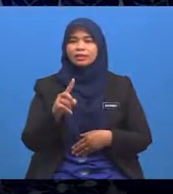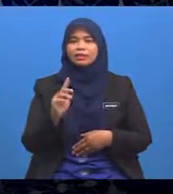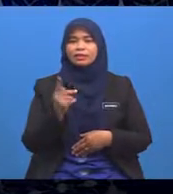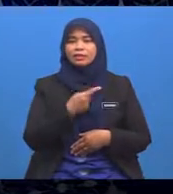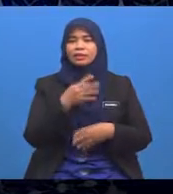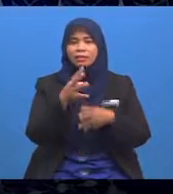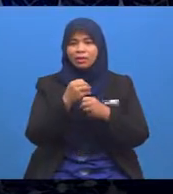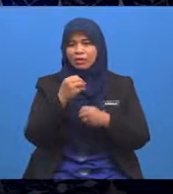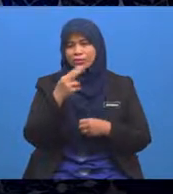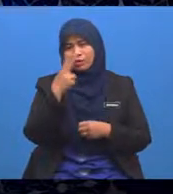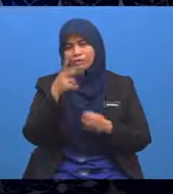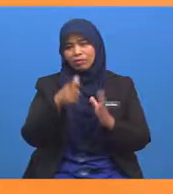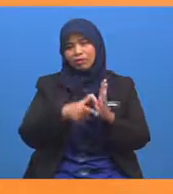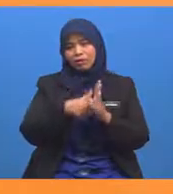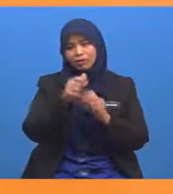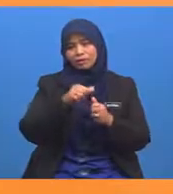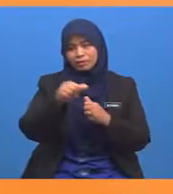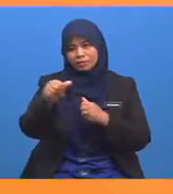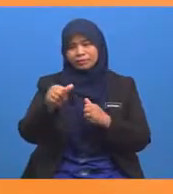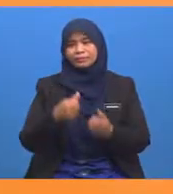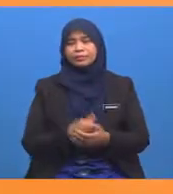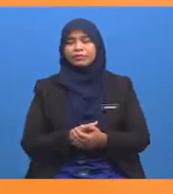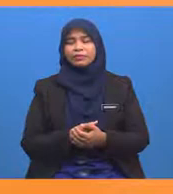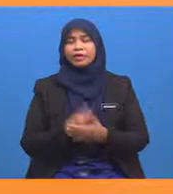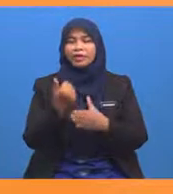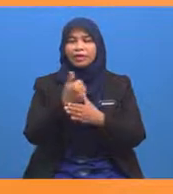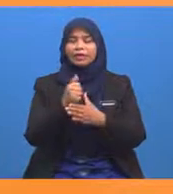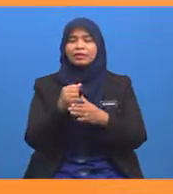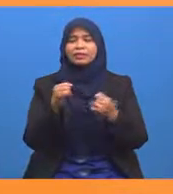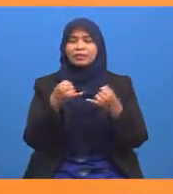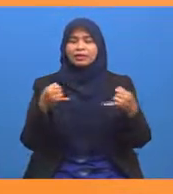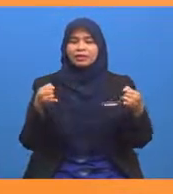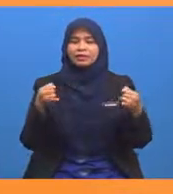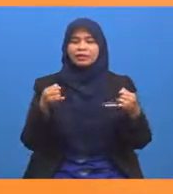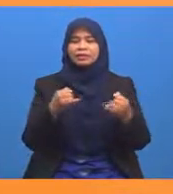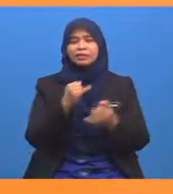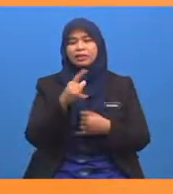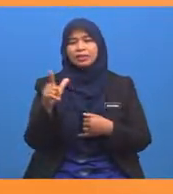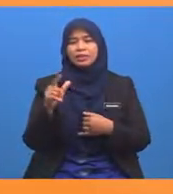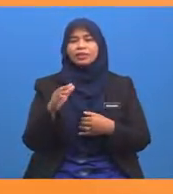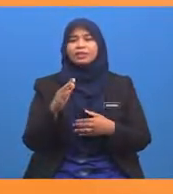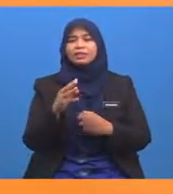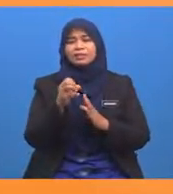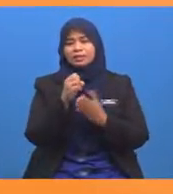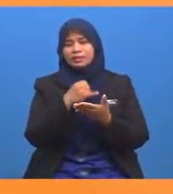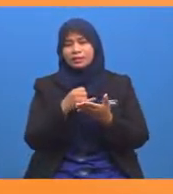tentang keindahan Islam itu sendiri. Antara jenis kesenian Islam ialah seni bina,